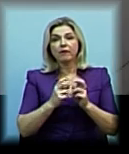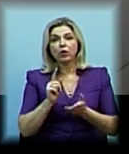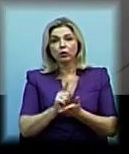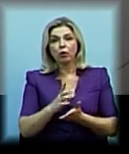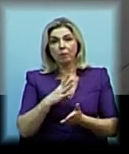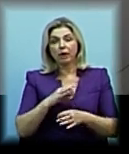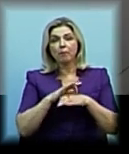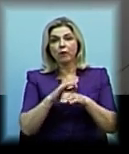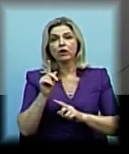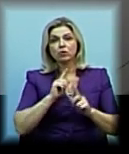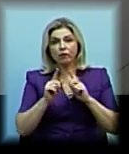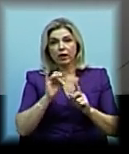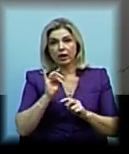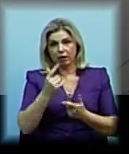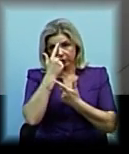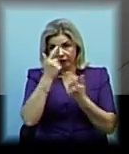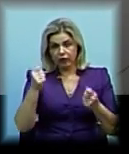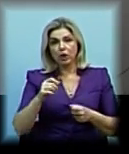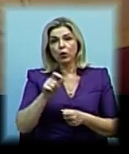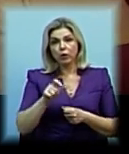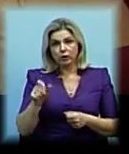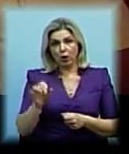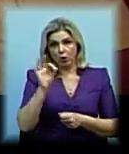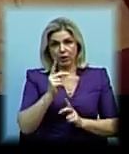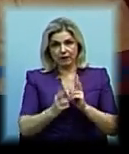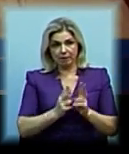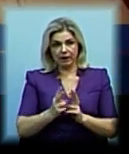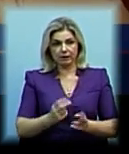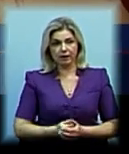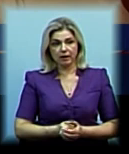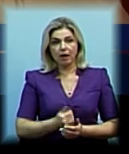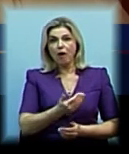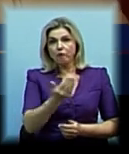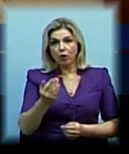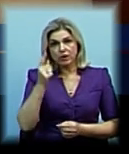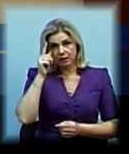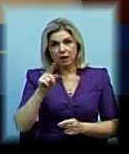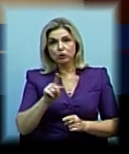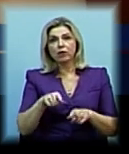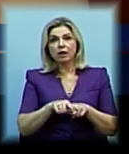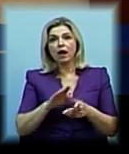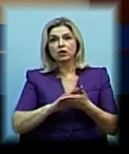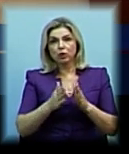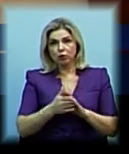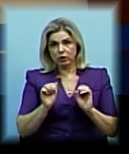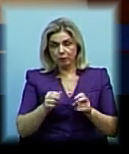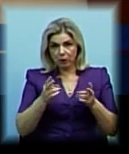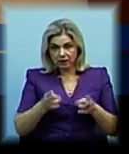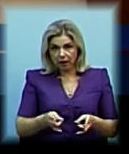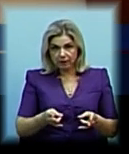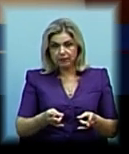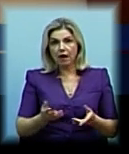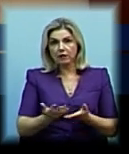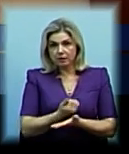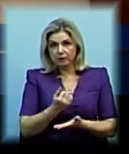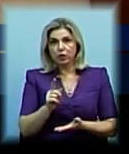провести збори та проінформувати користувачів послуг про зміни. На мій власний погляд, вони знали, що така ситуація може статися. Вони знали,